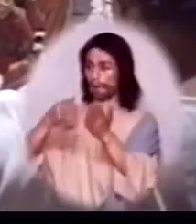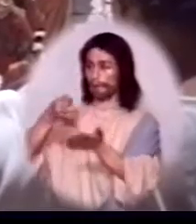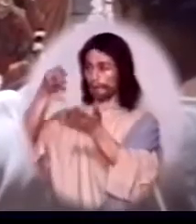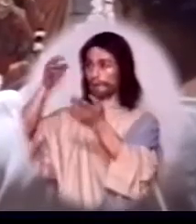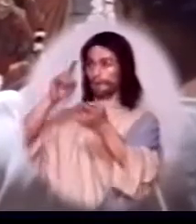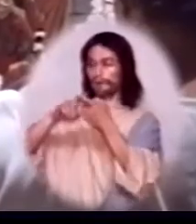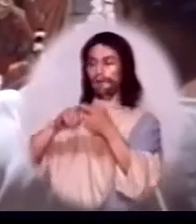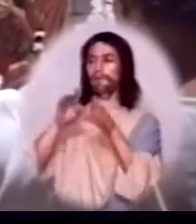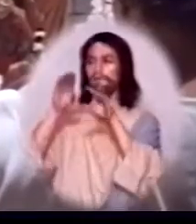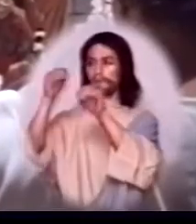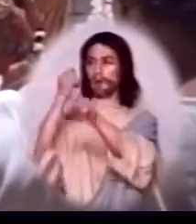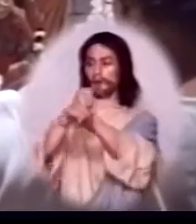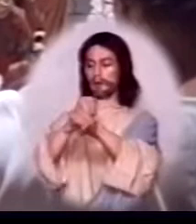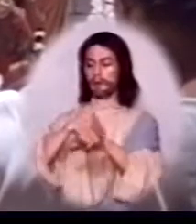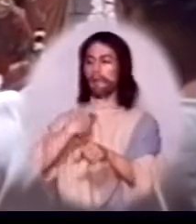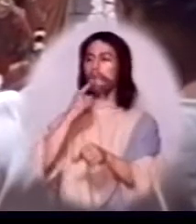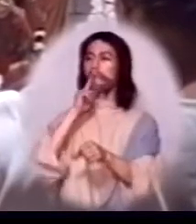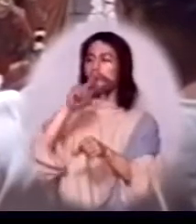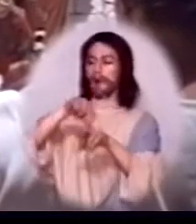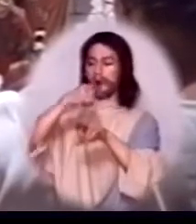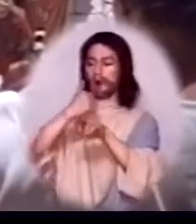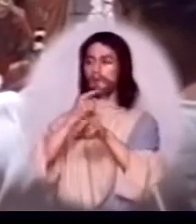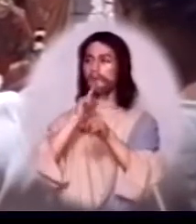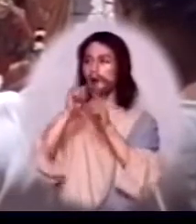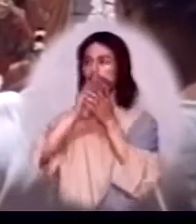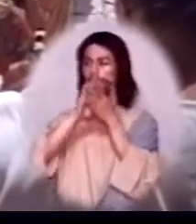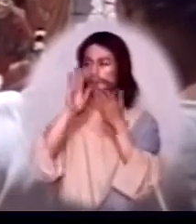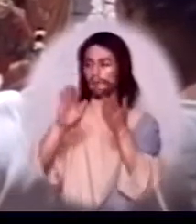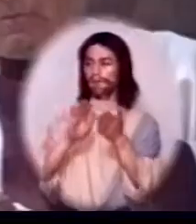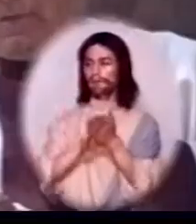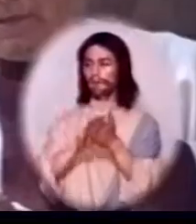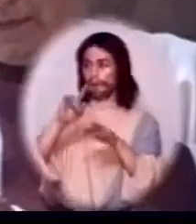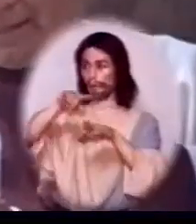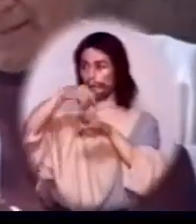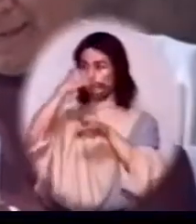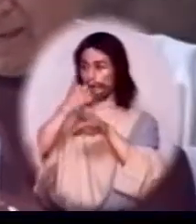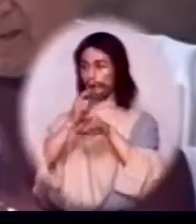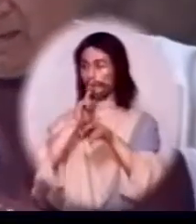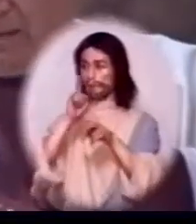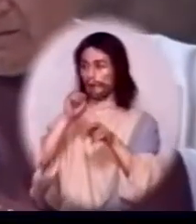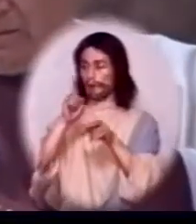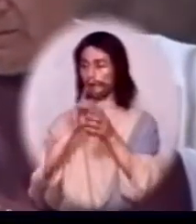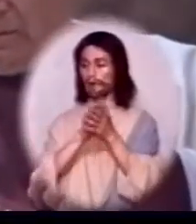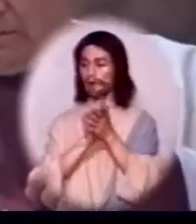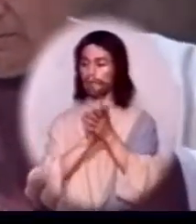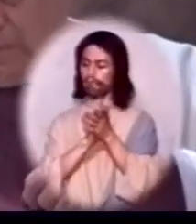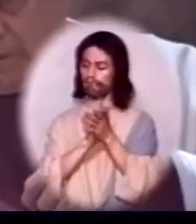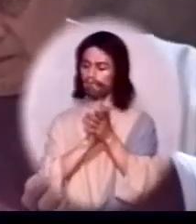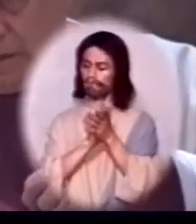황제에게 세금 바친 것을 금하며 자칭 왕 메시아라 하였소. 왕?